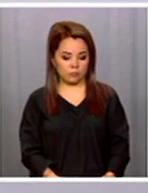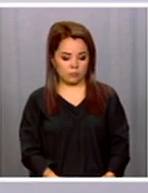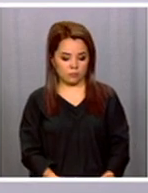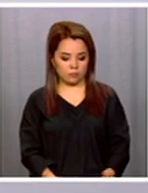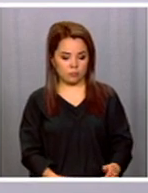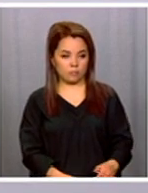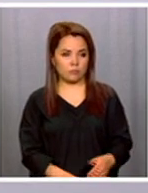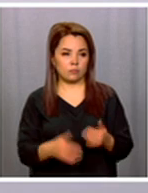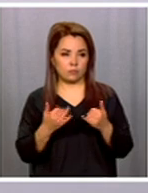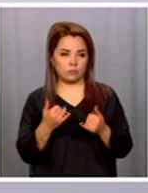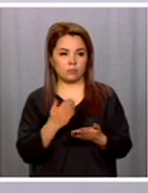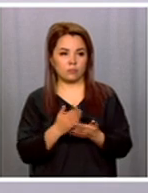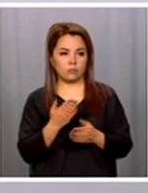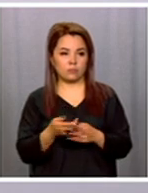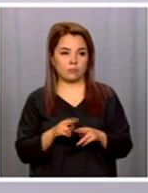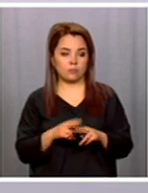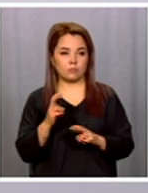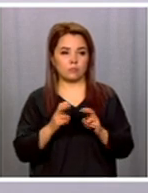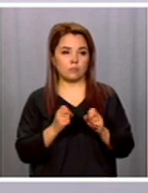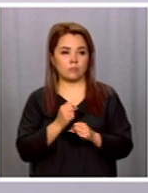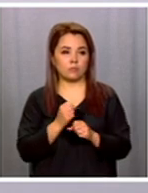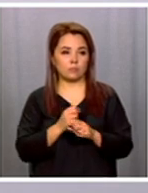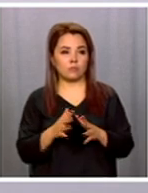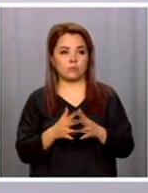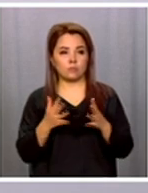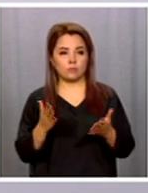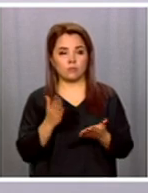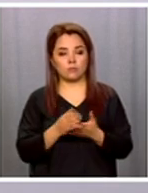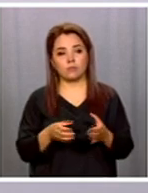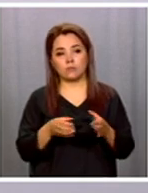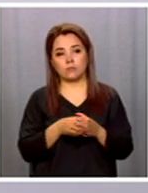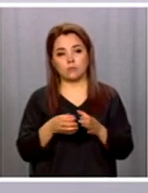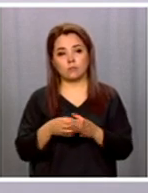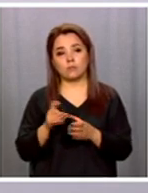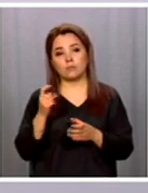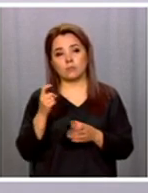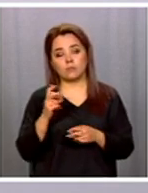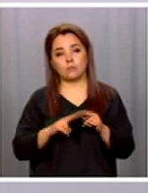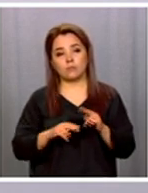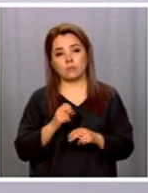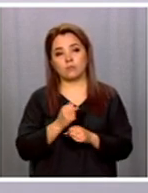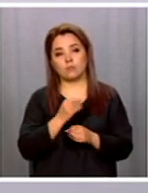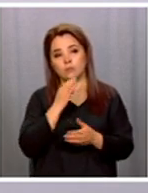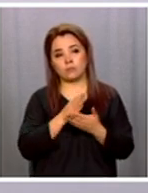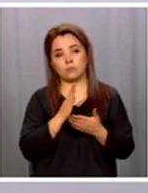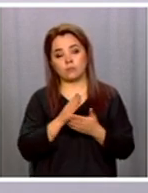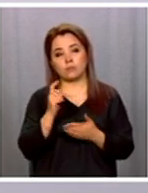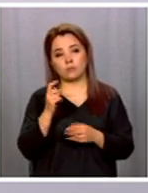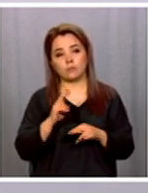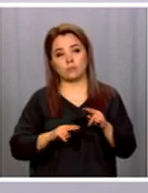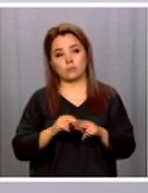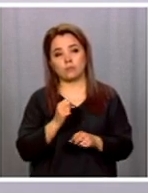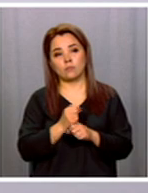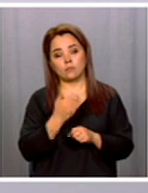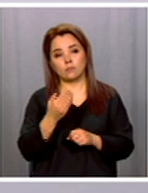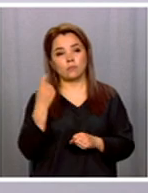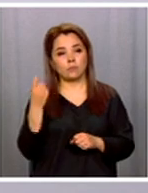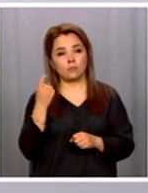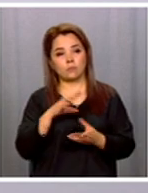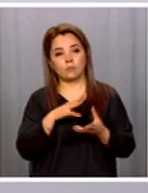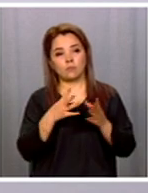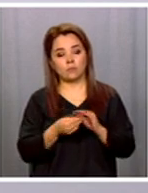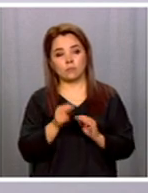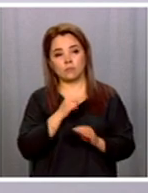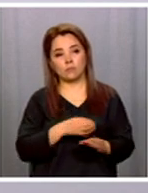Өңдеуші өнеркәсіптің тағы да бір үлкен саласы бұл химия өнеркәсібі. Яғни химия өнеркәсібі шаруашылықтың барлық